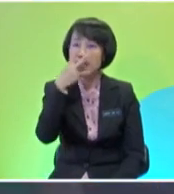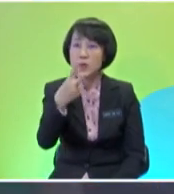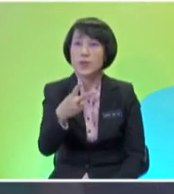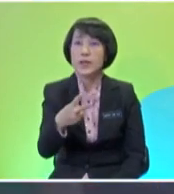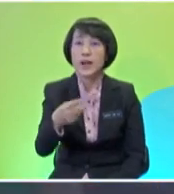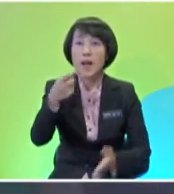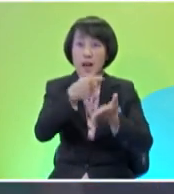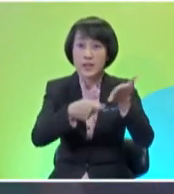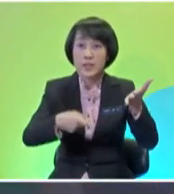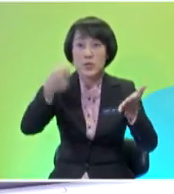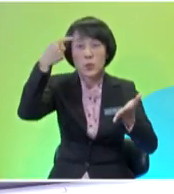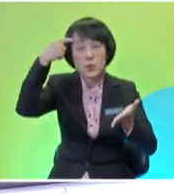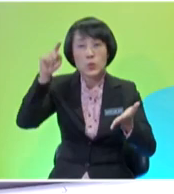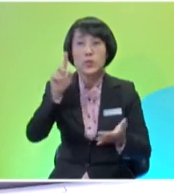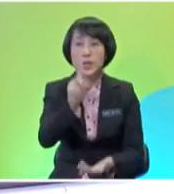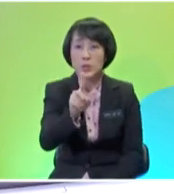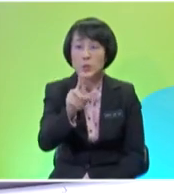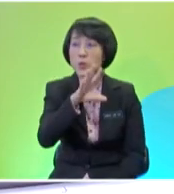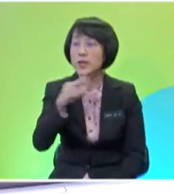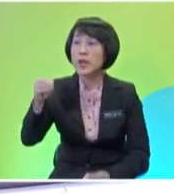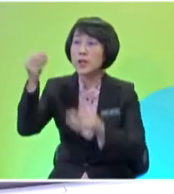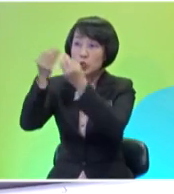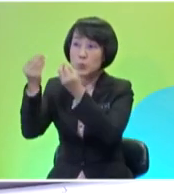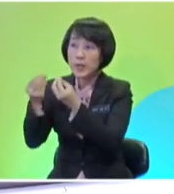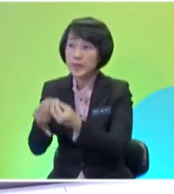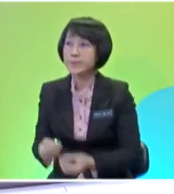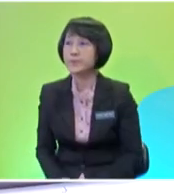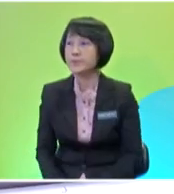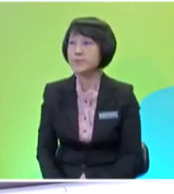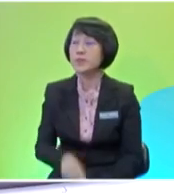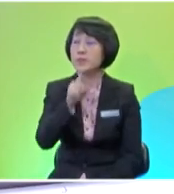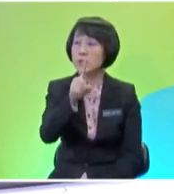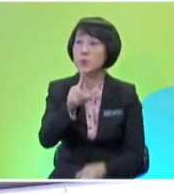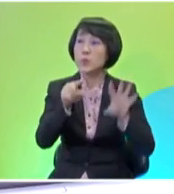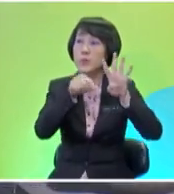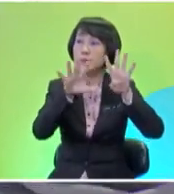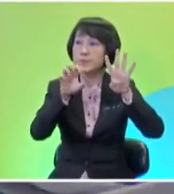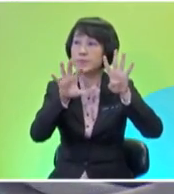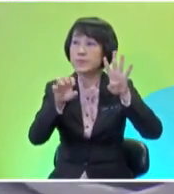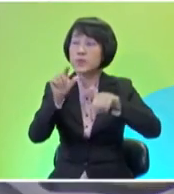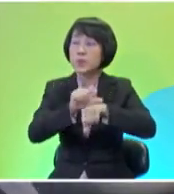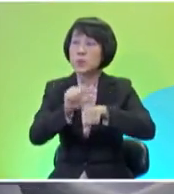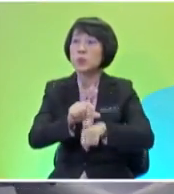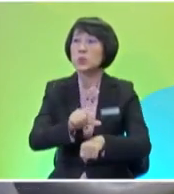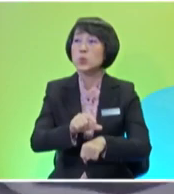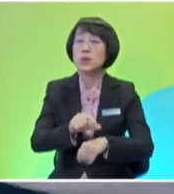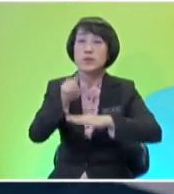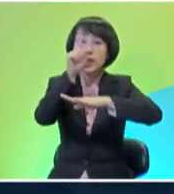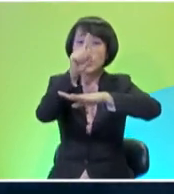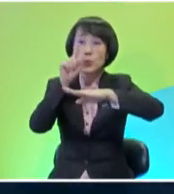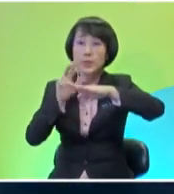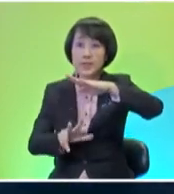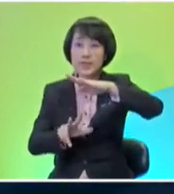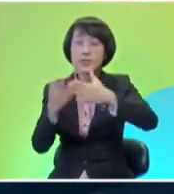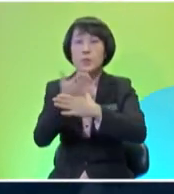lekap ni yang ni eh. Okey, bot lekap ni okey, katalah sekeping ni ialah RM4.50. Okey, kita hanya gunakan 1/3 daripada ni. Jadi kita bahagilah